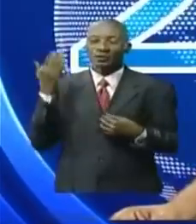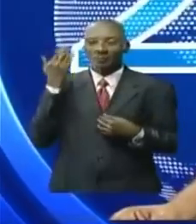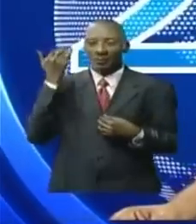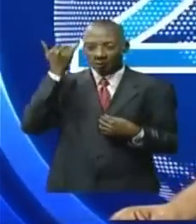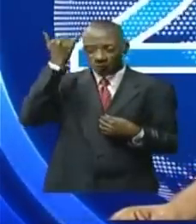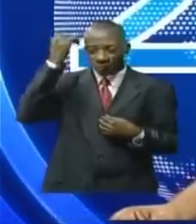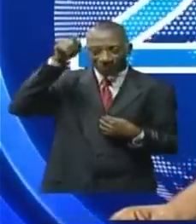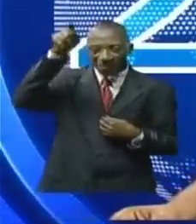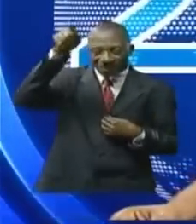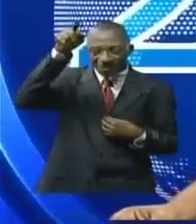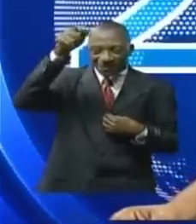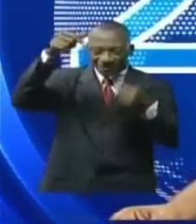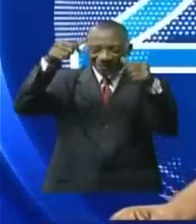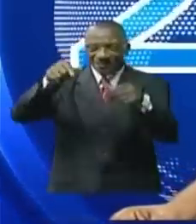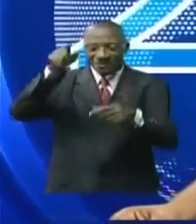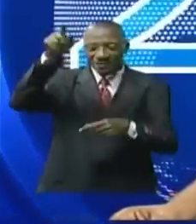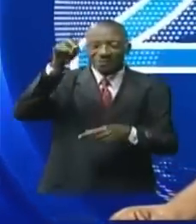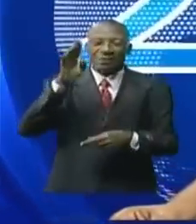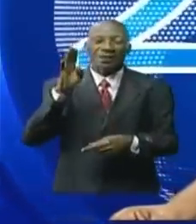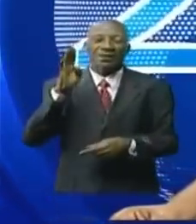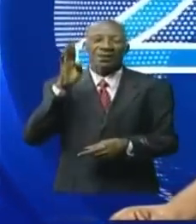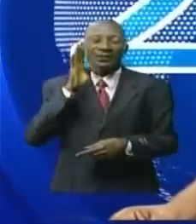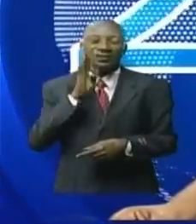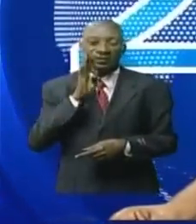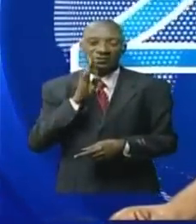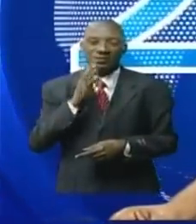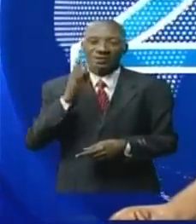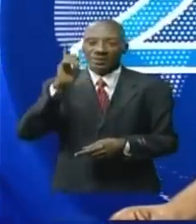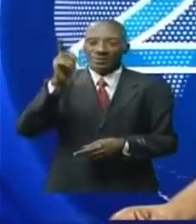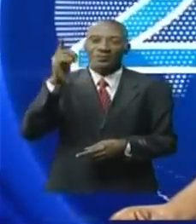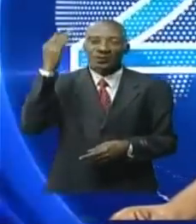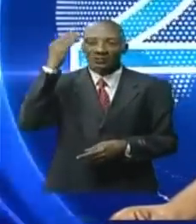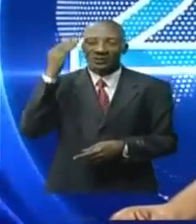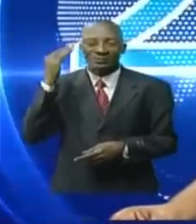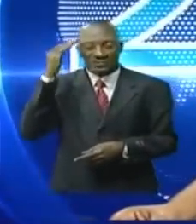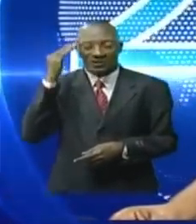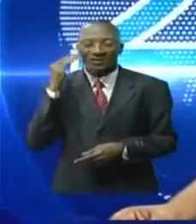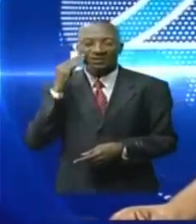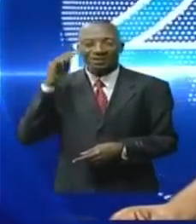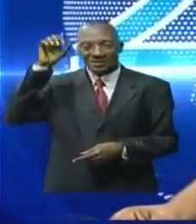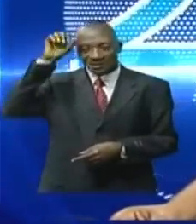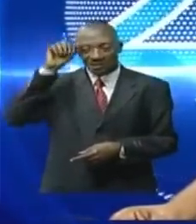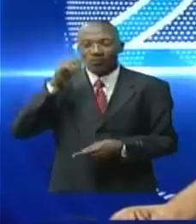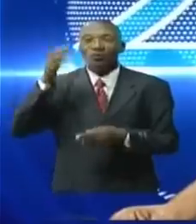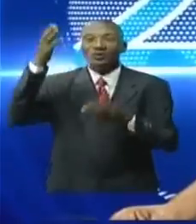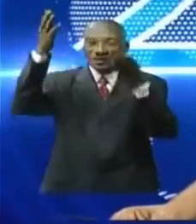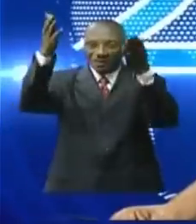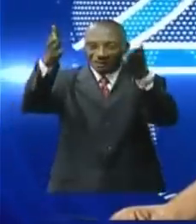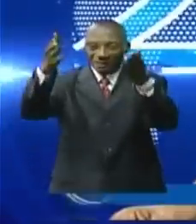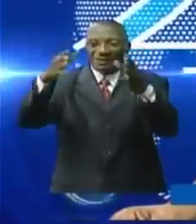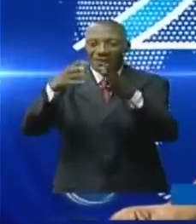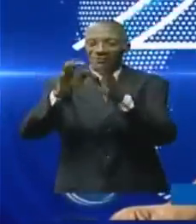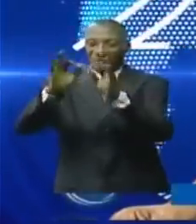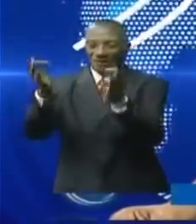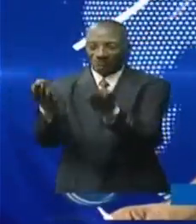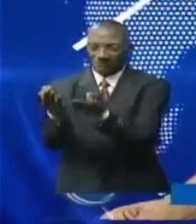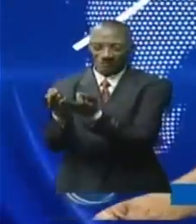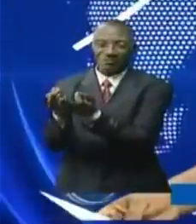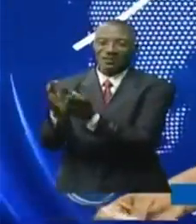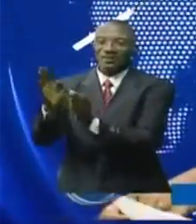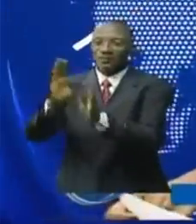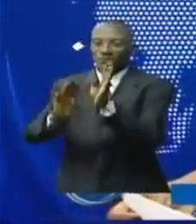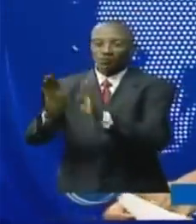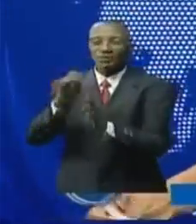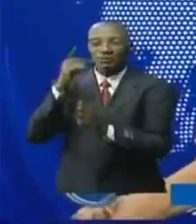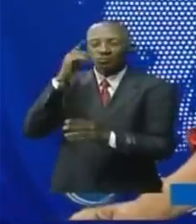de l'ancien Premier ministre congolais à sa famille biologique. François, Juliana, Roland, ses enfants